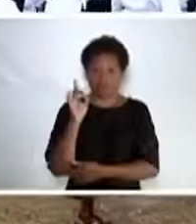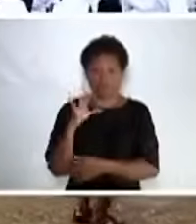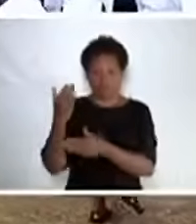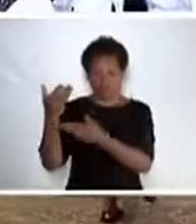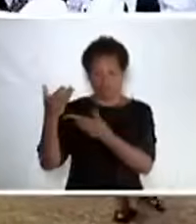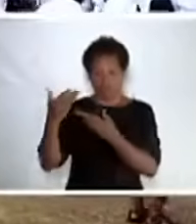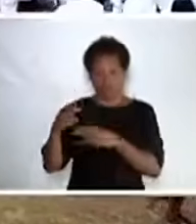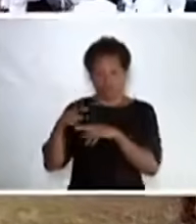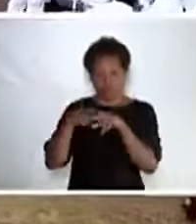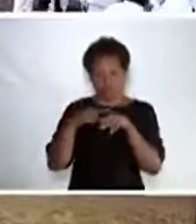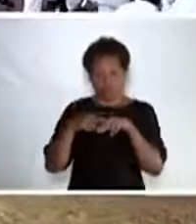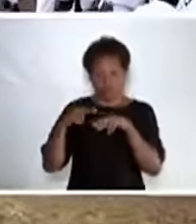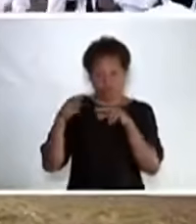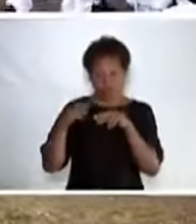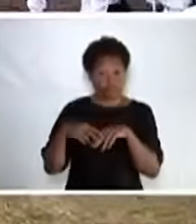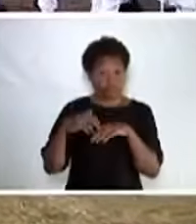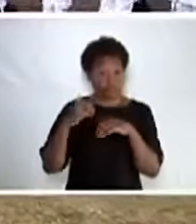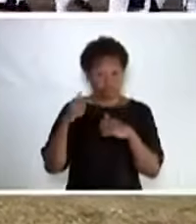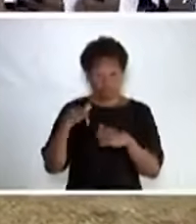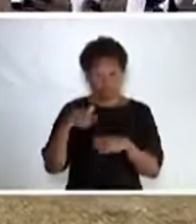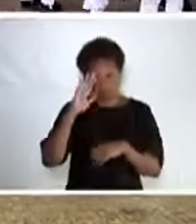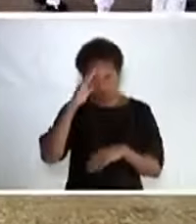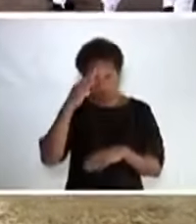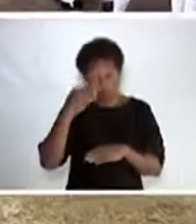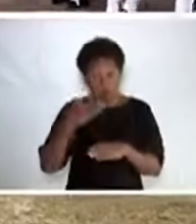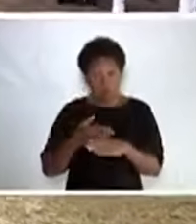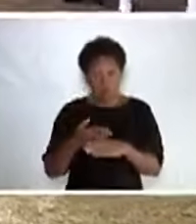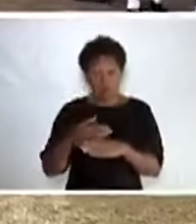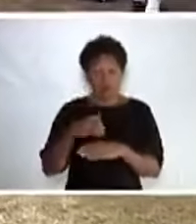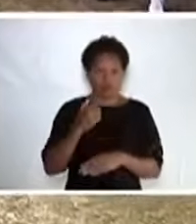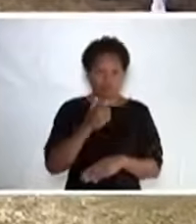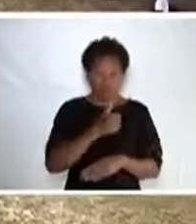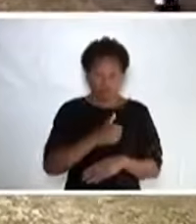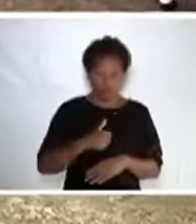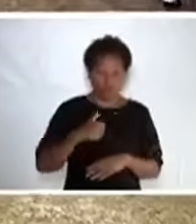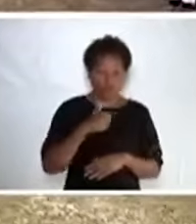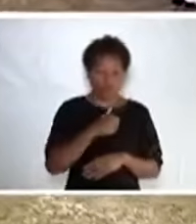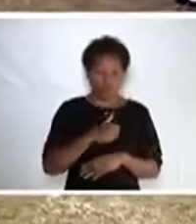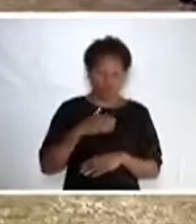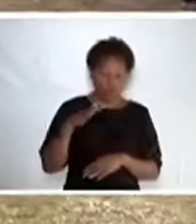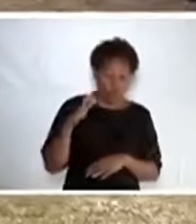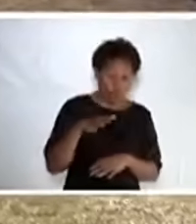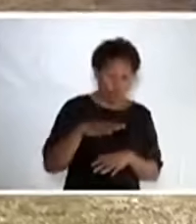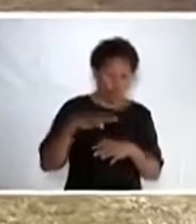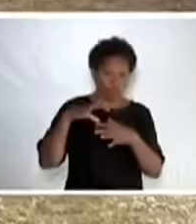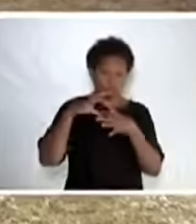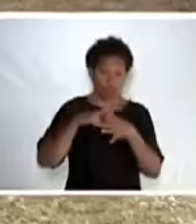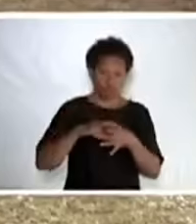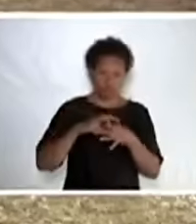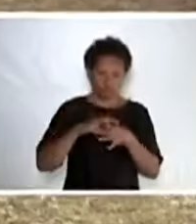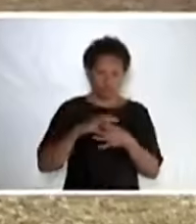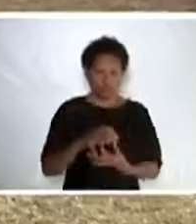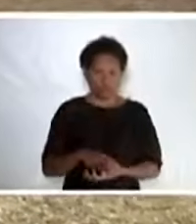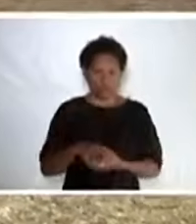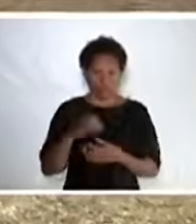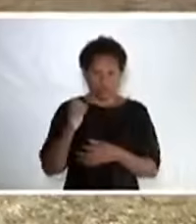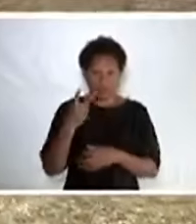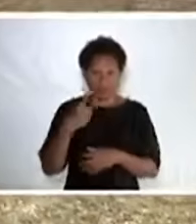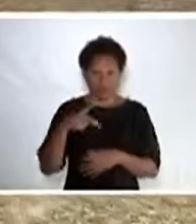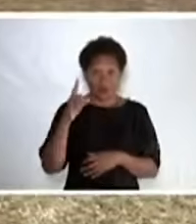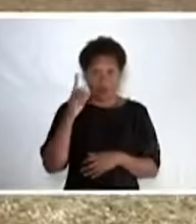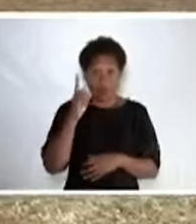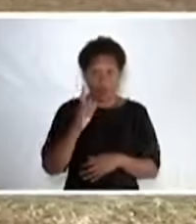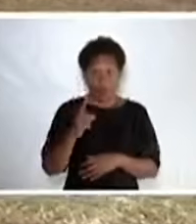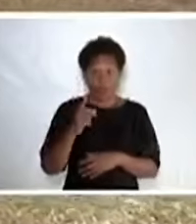we hope that you have enjoyed the military march past and that you will stay with us. Shortly we'll have the 21 gun